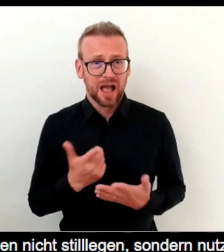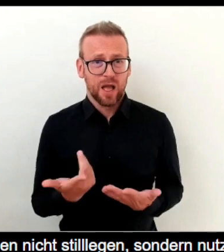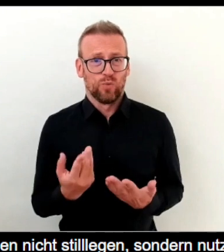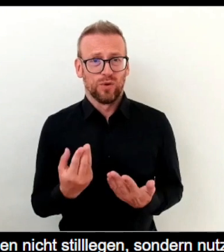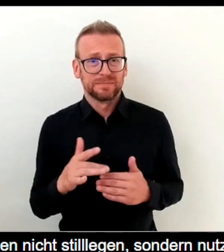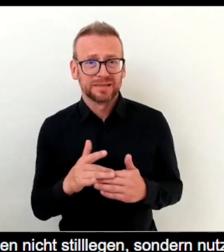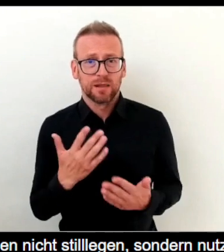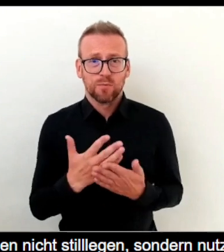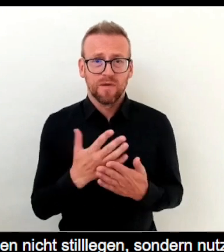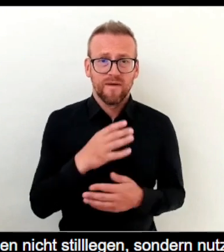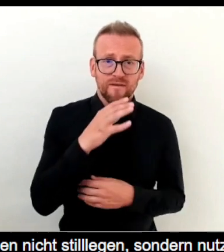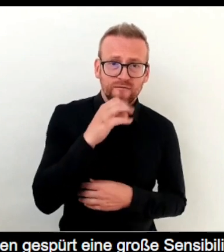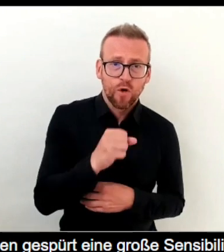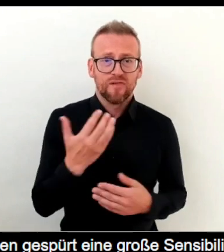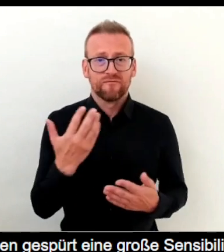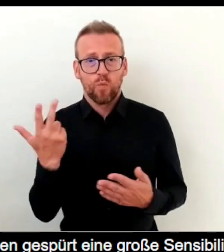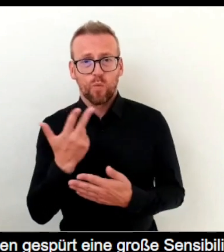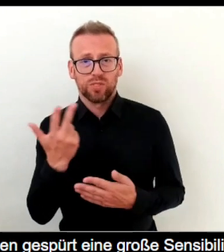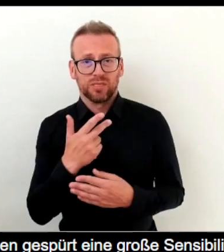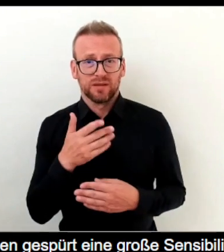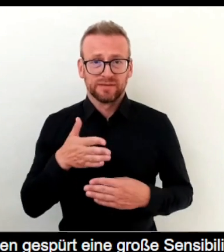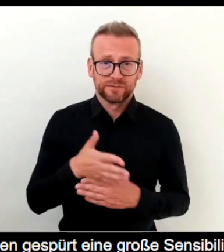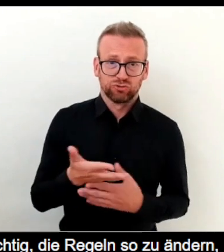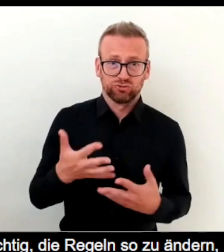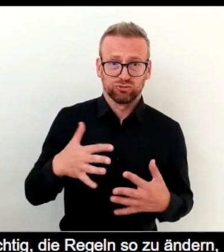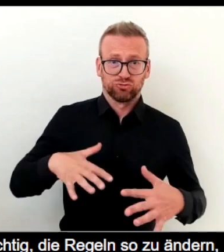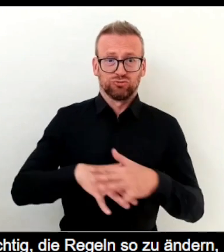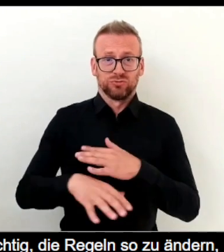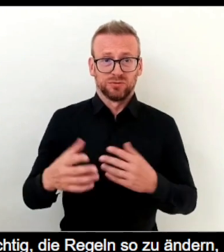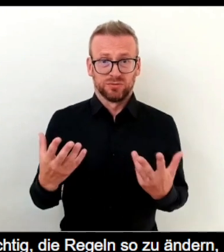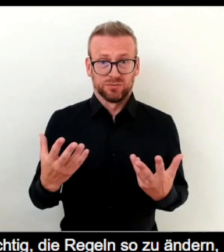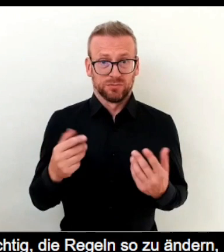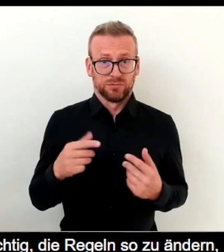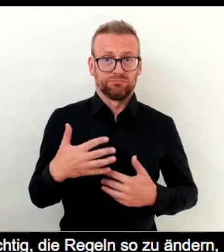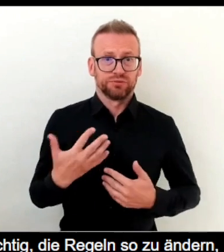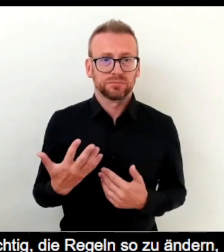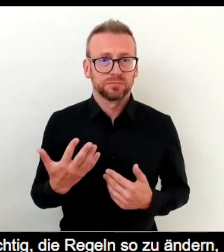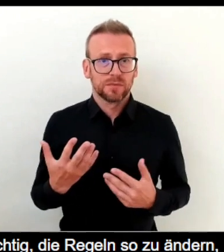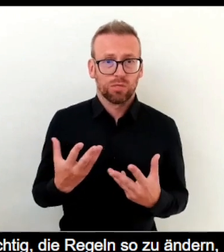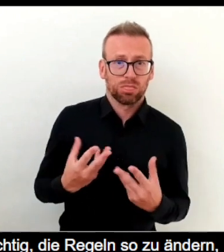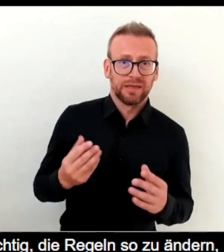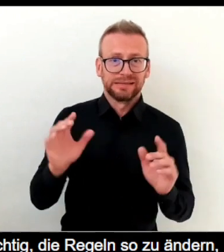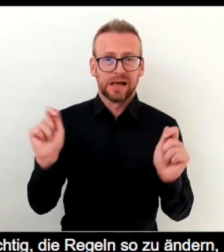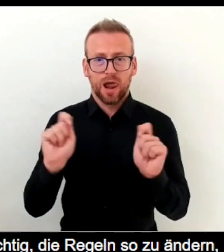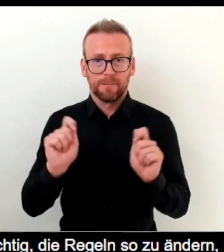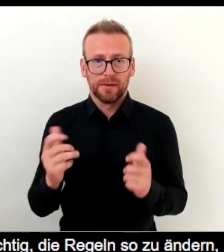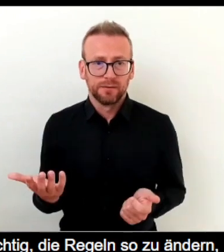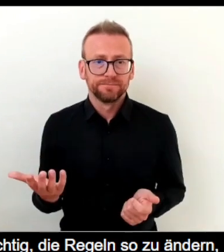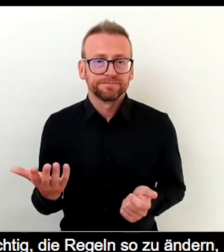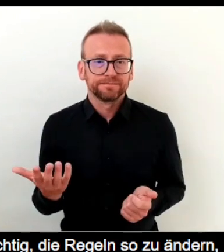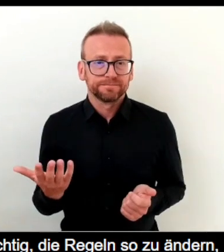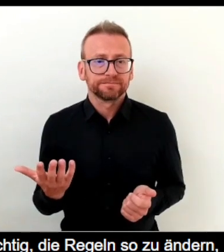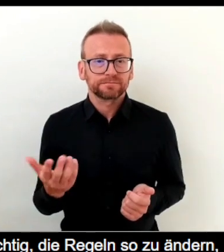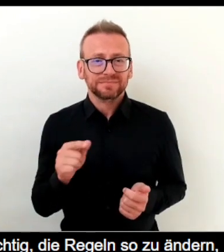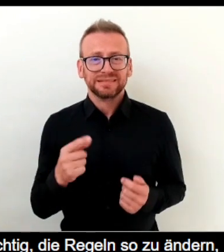ist alles ein langwieriges Verfahren. Aber die Grundlinie, die muss stimmen. Und deswegen, wir bekennen uns zu Europa. Bei allen Details im